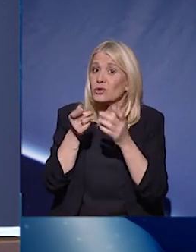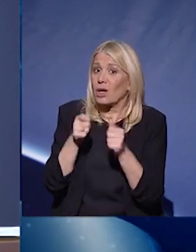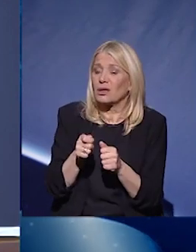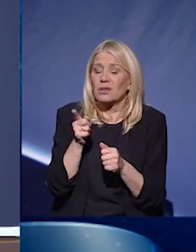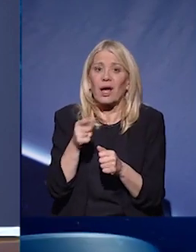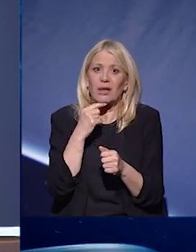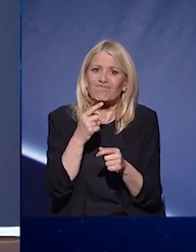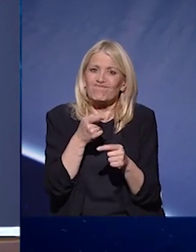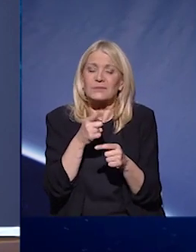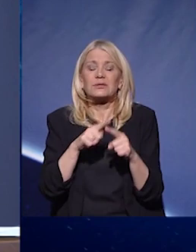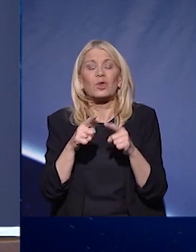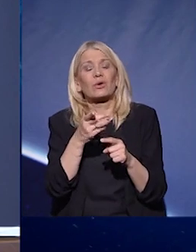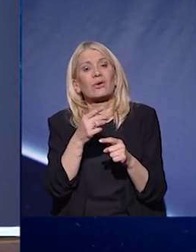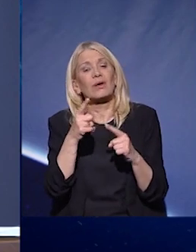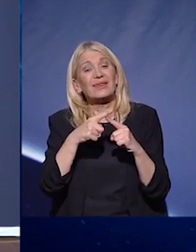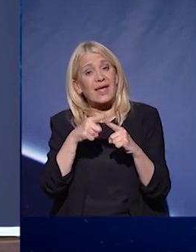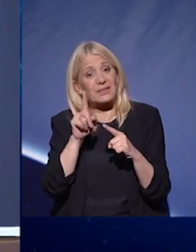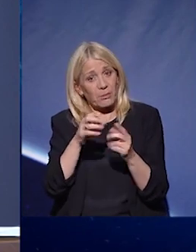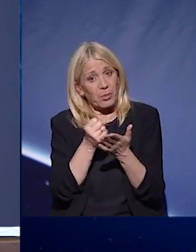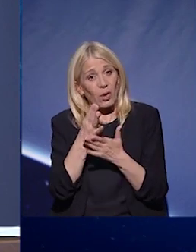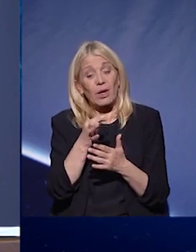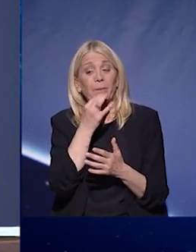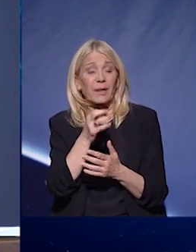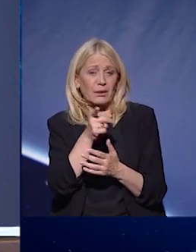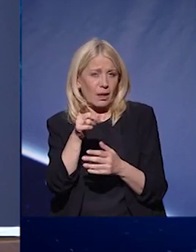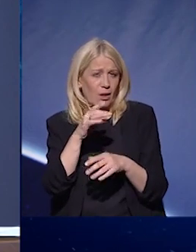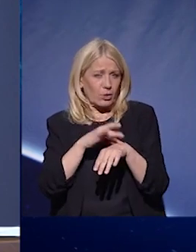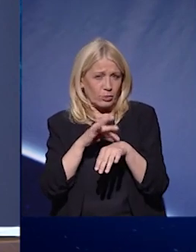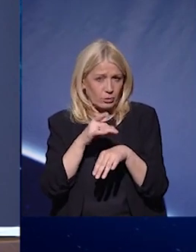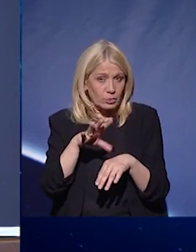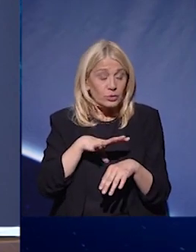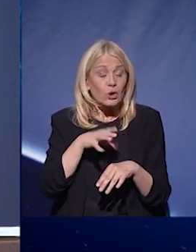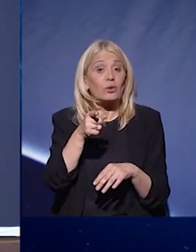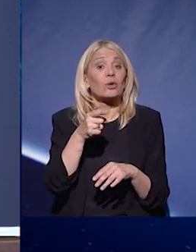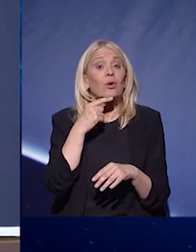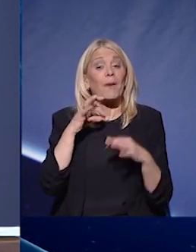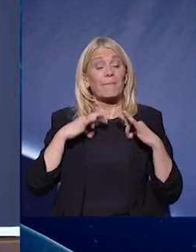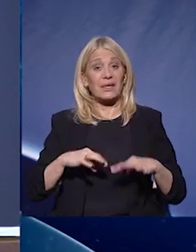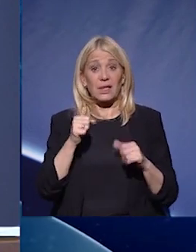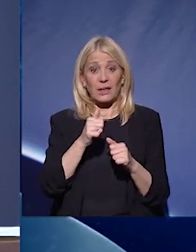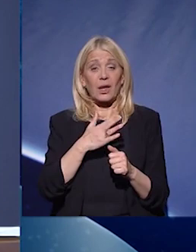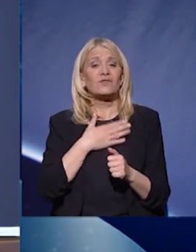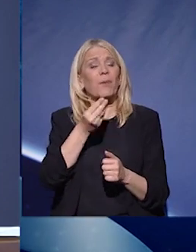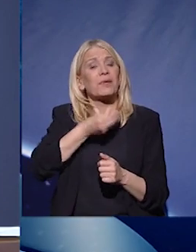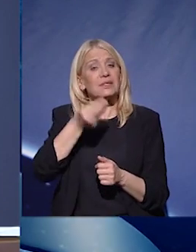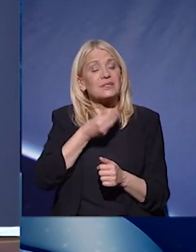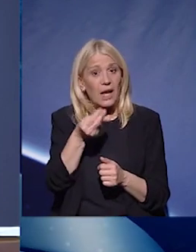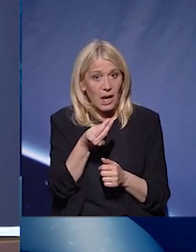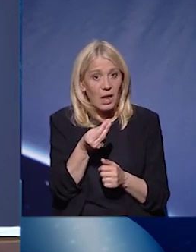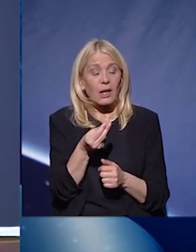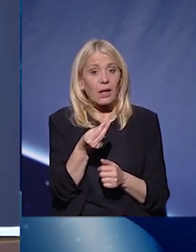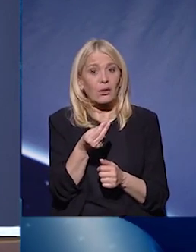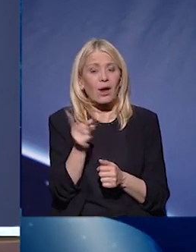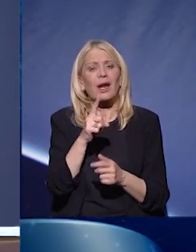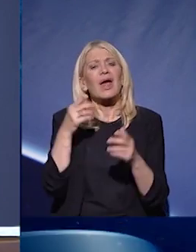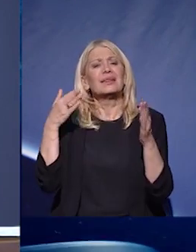na testove? I pitanje za doktorku Kisić-Tepavčević. Predsednik je danas u svom izlaganju